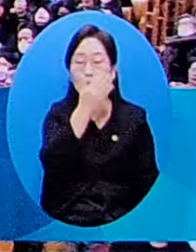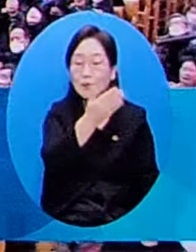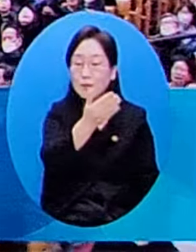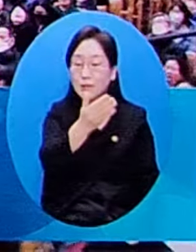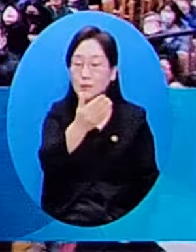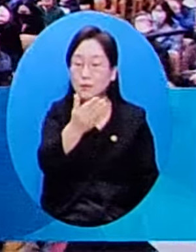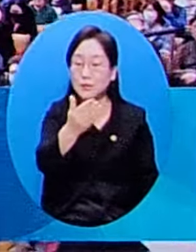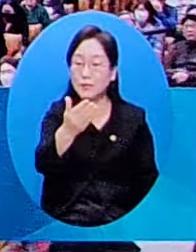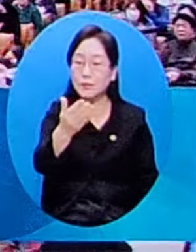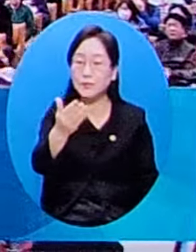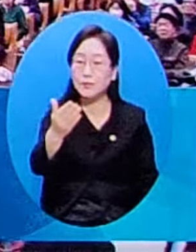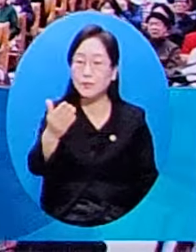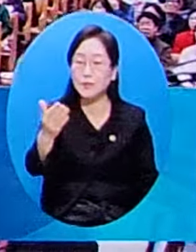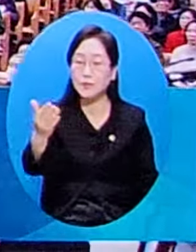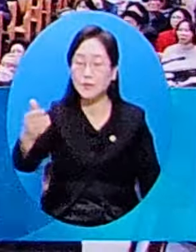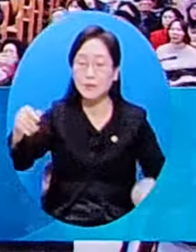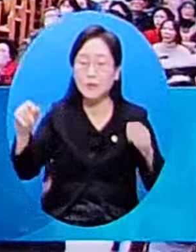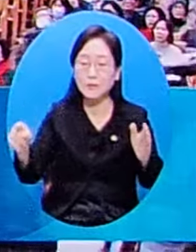의심하리